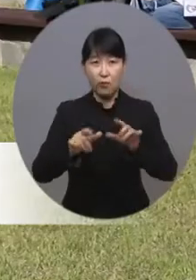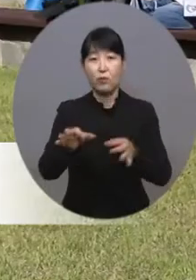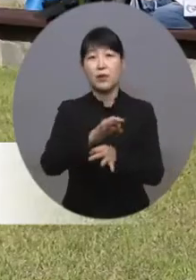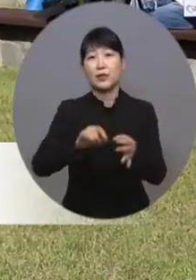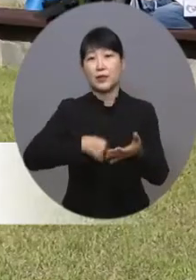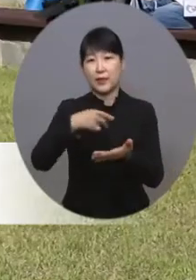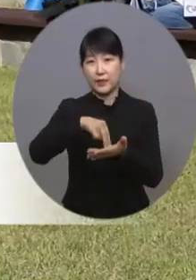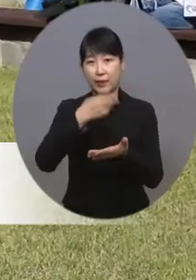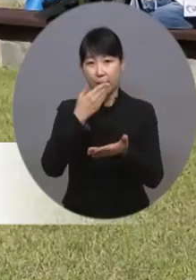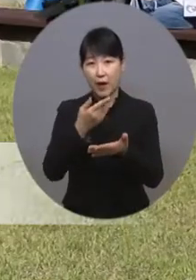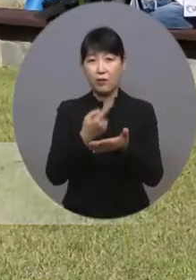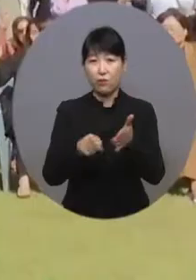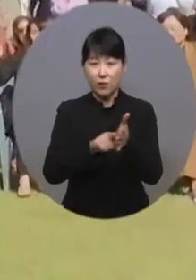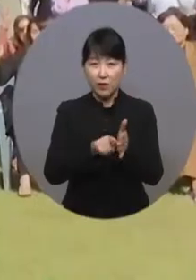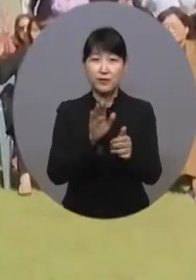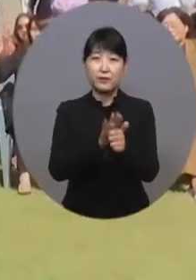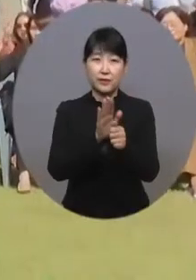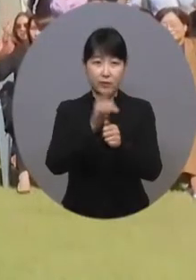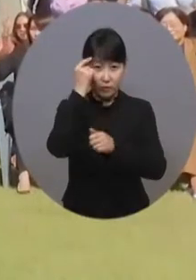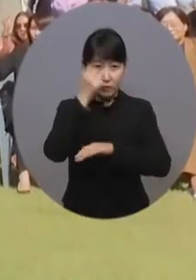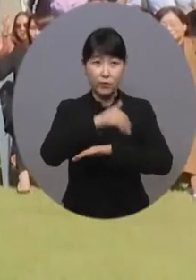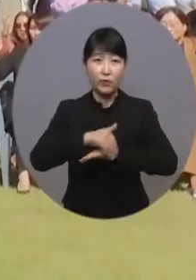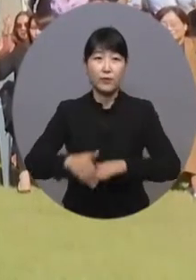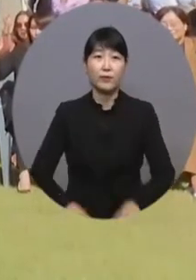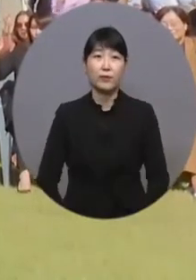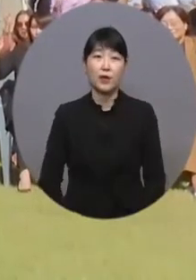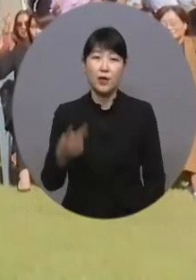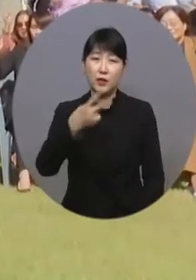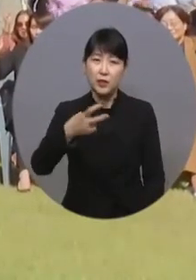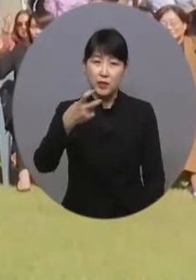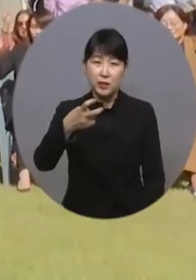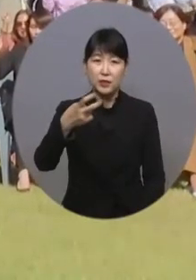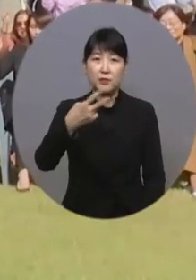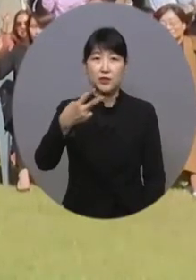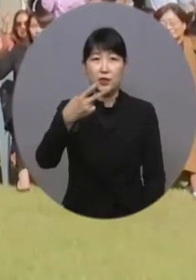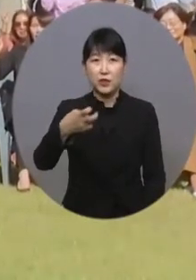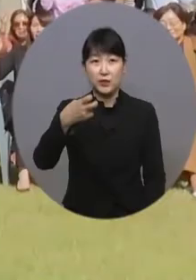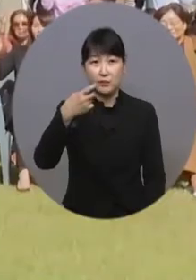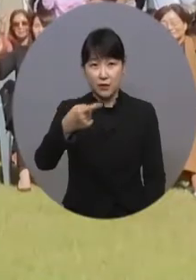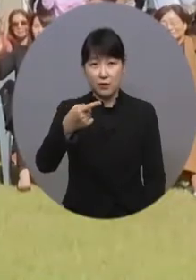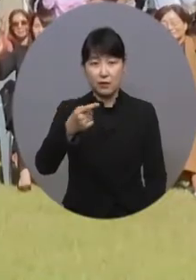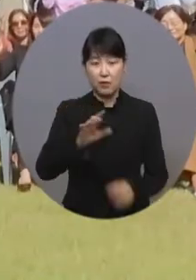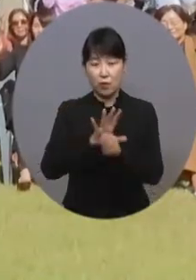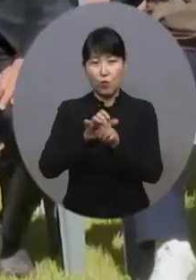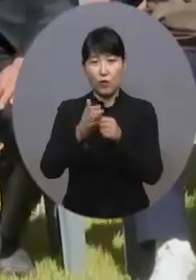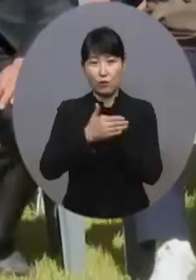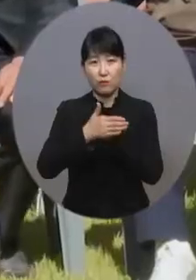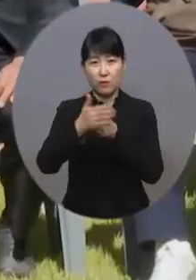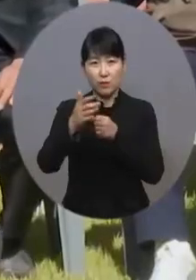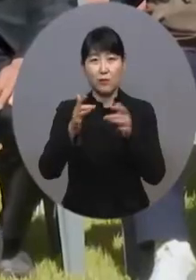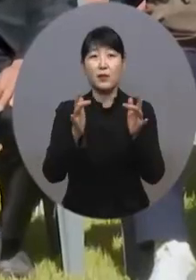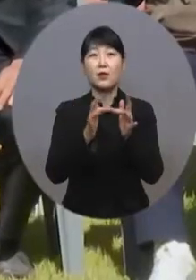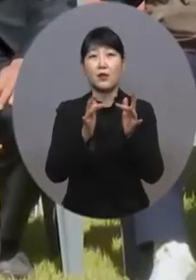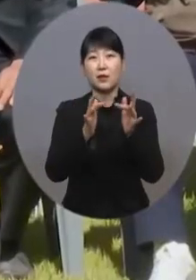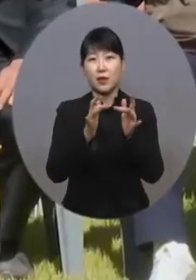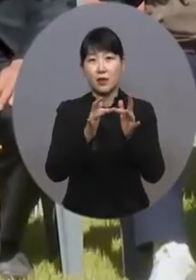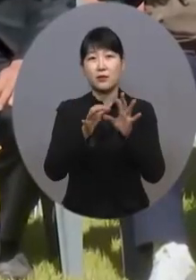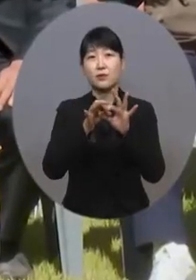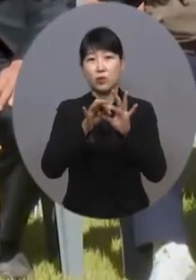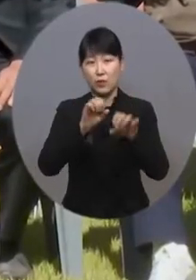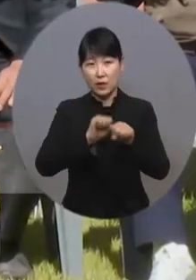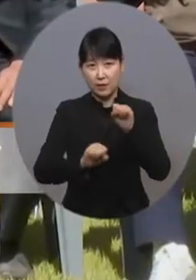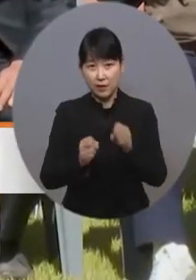도에서 지원해 나갈 예정입니다. 지난 2020년과 2021년은 코로나19로 인해 온라인 랜선 행사로